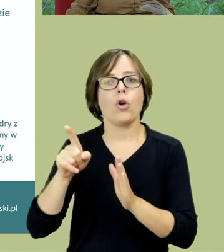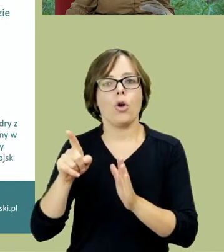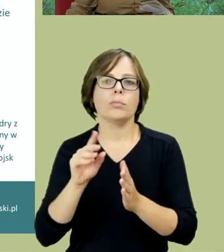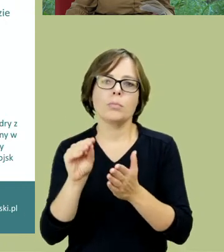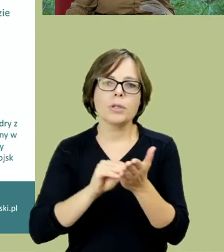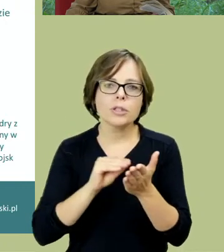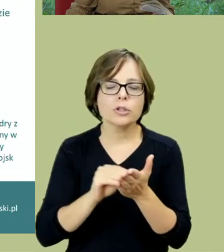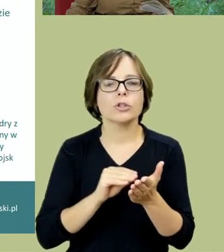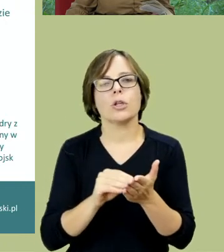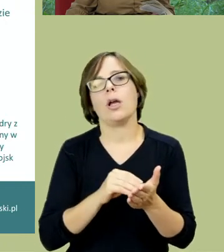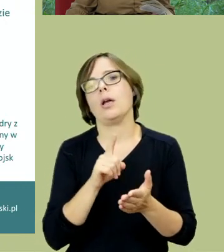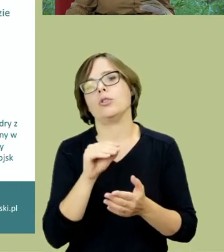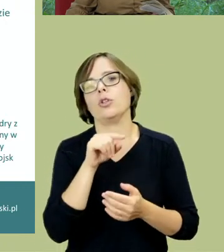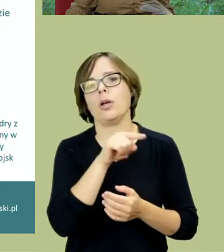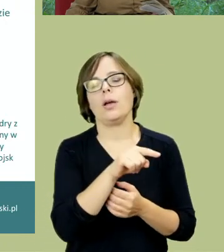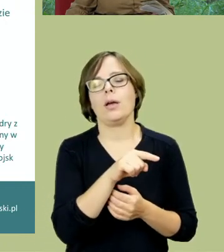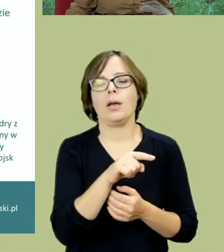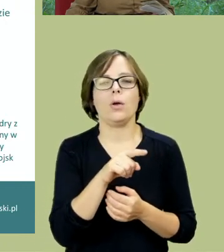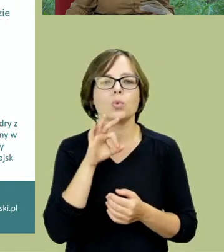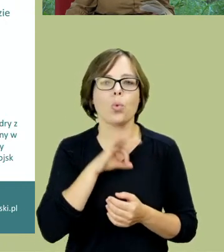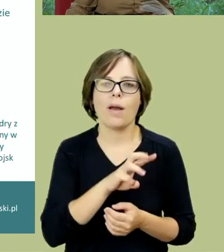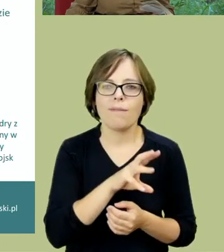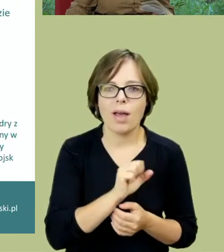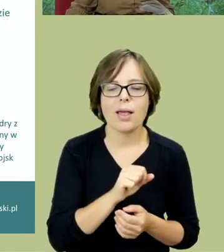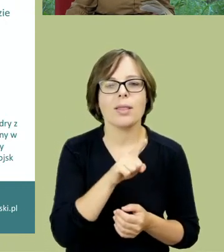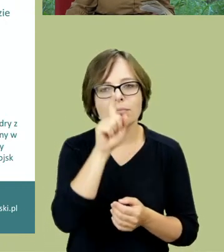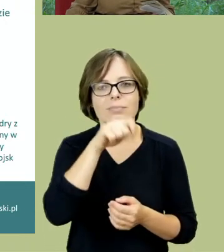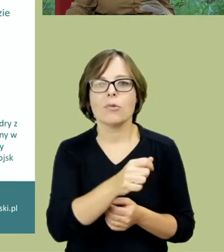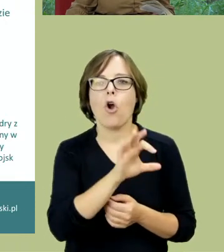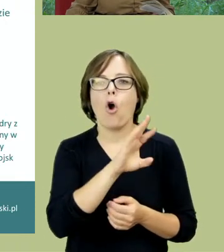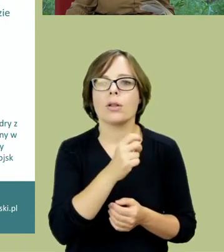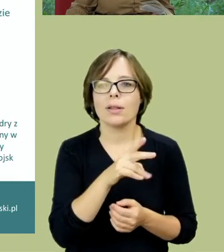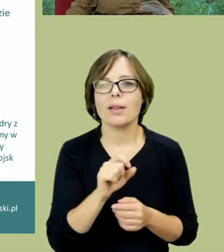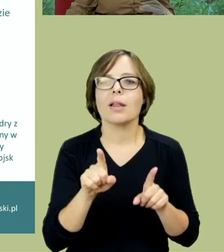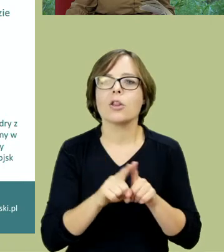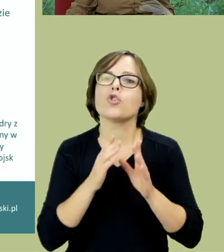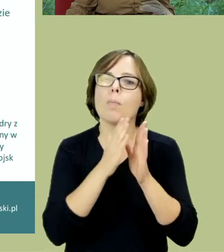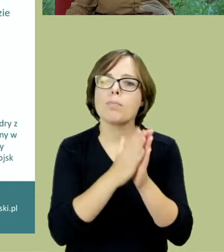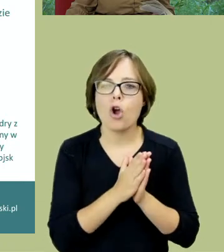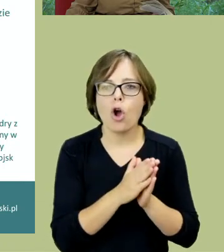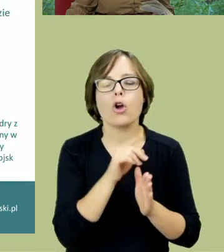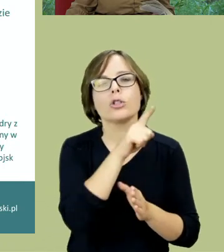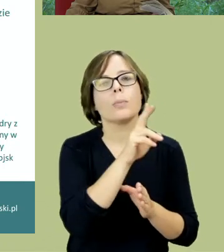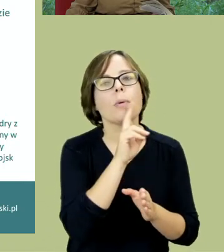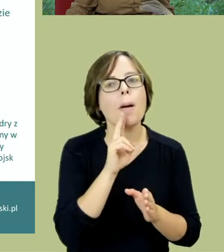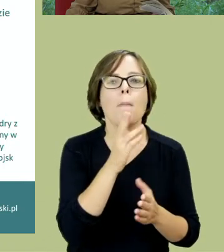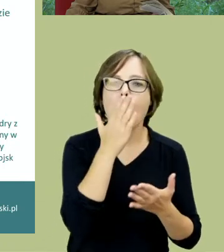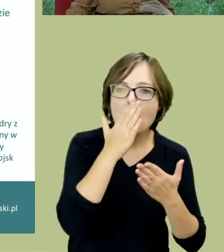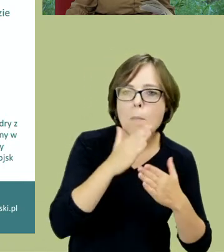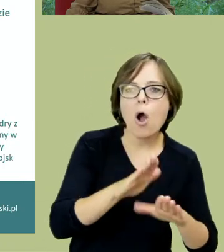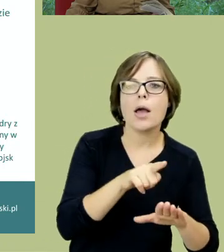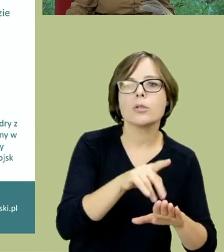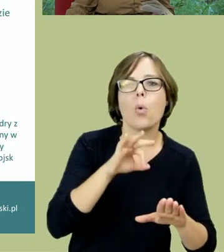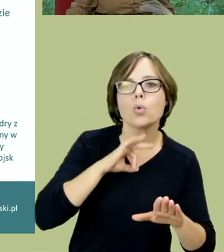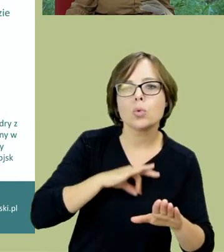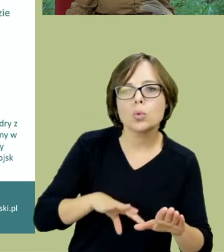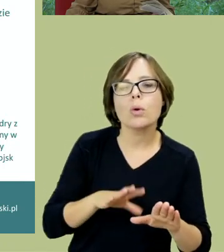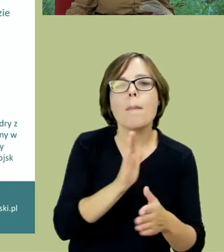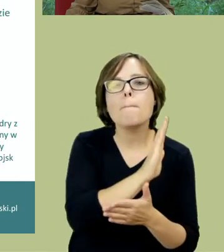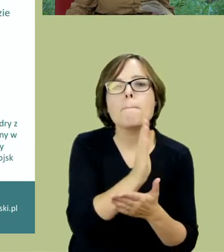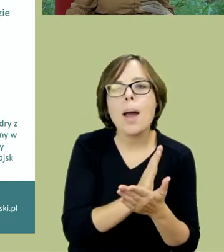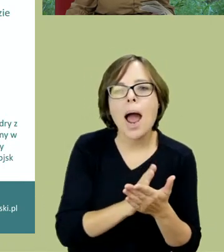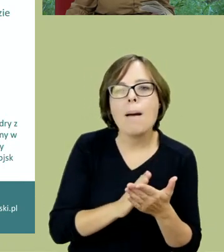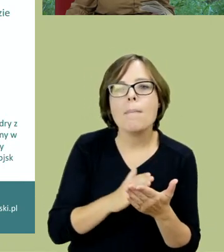ją ordynatką i prosi mamę, żeby pokazała córce na mapie, gdzie